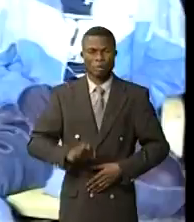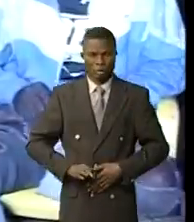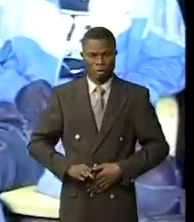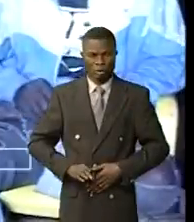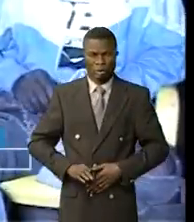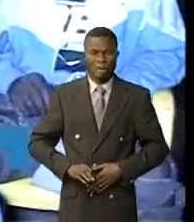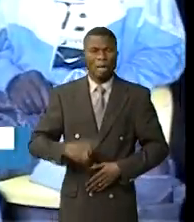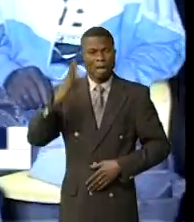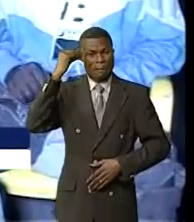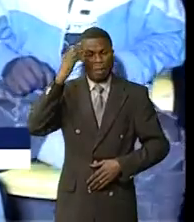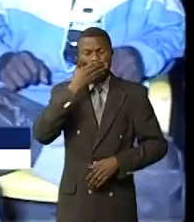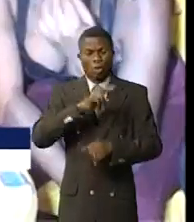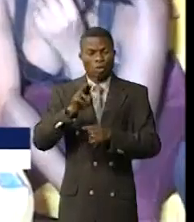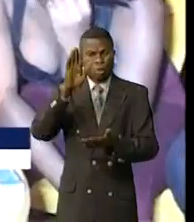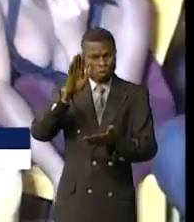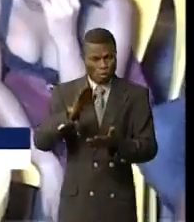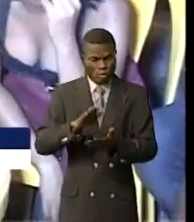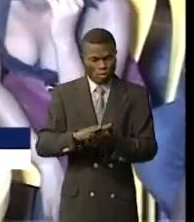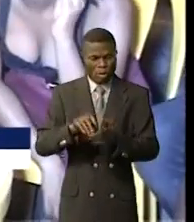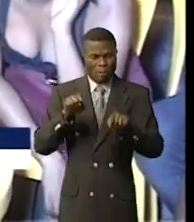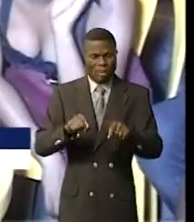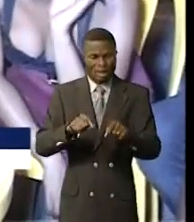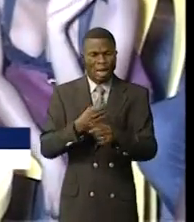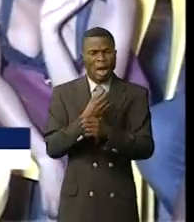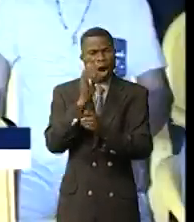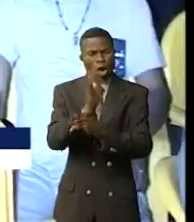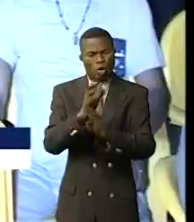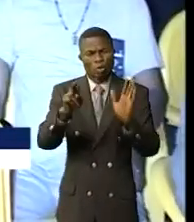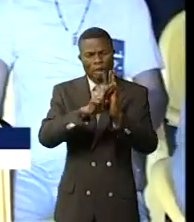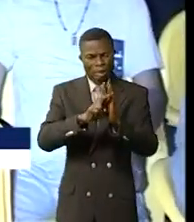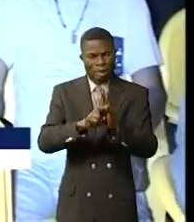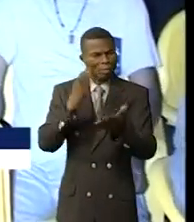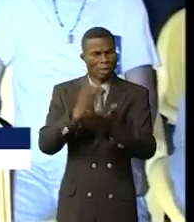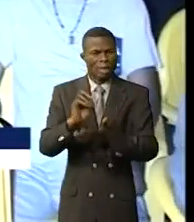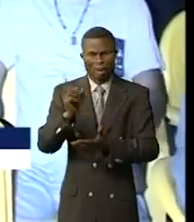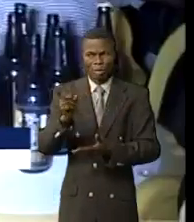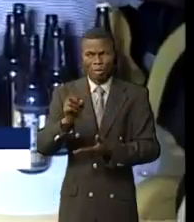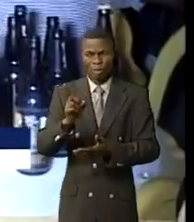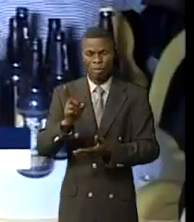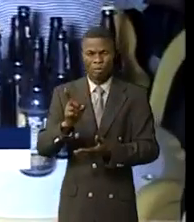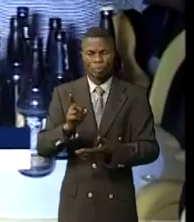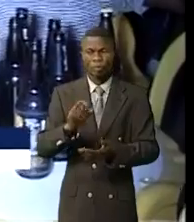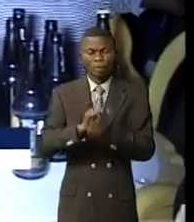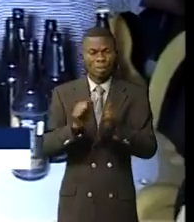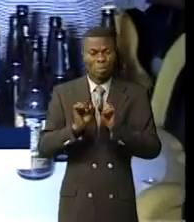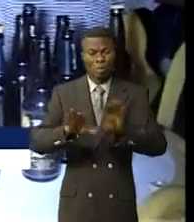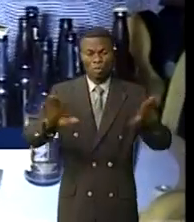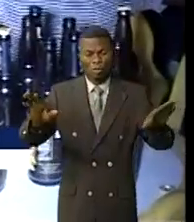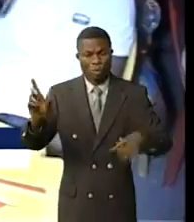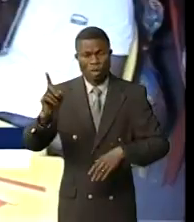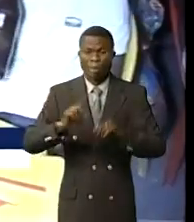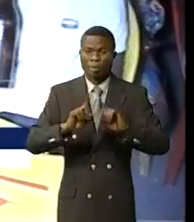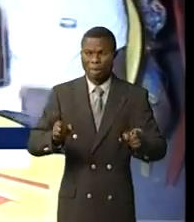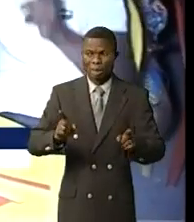descendante, l'usage des gestes barrières serait la voie idéale pour arrêter la hausse des cas de contamination. Le